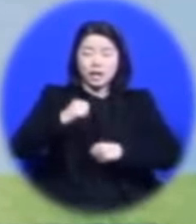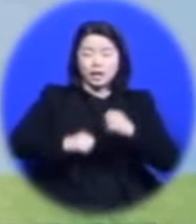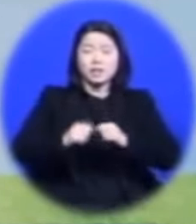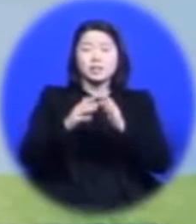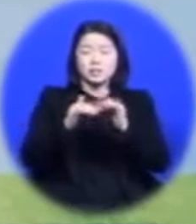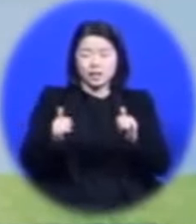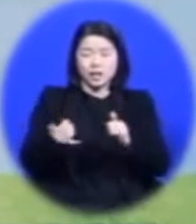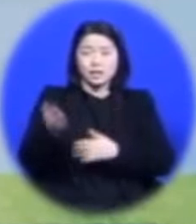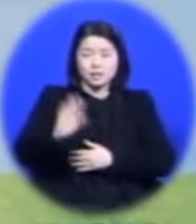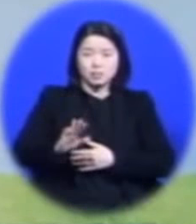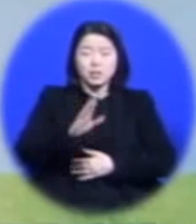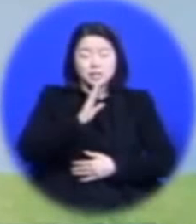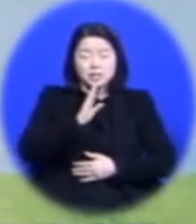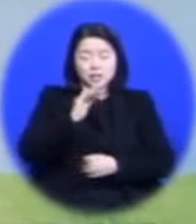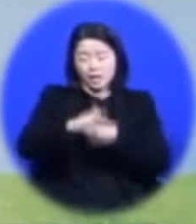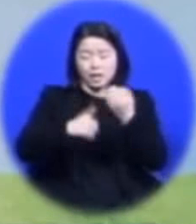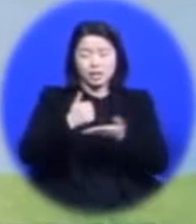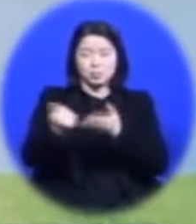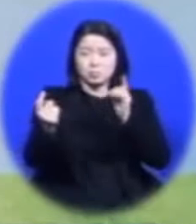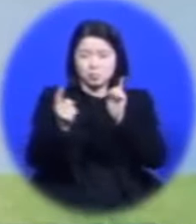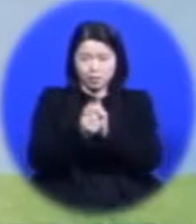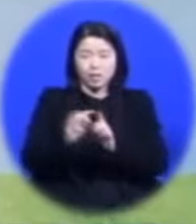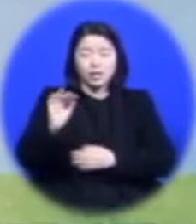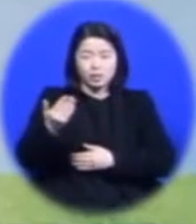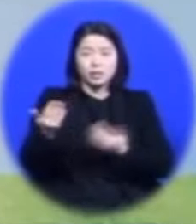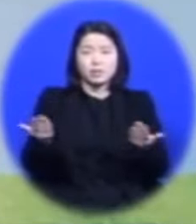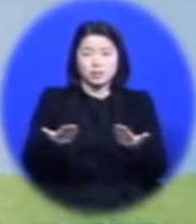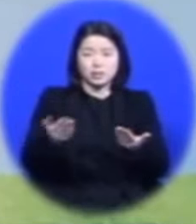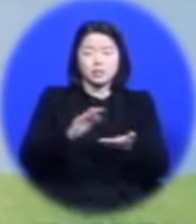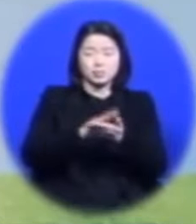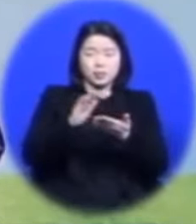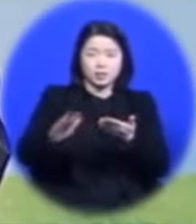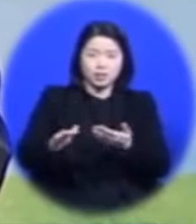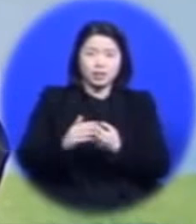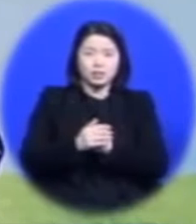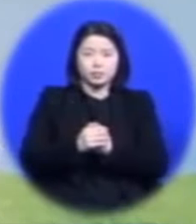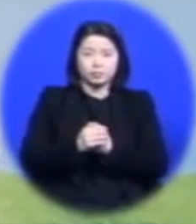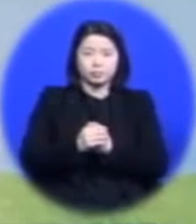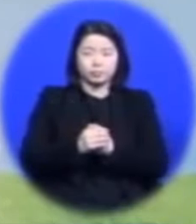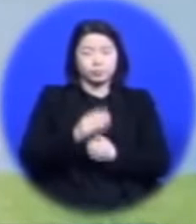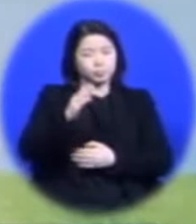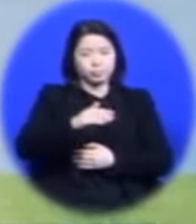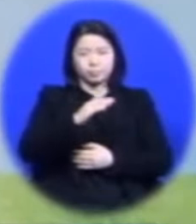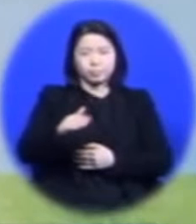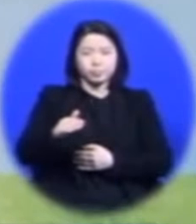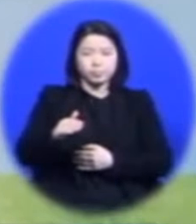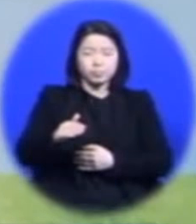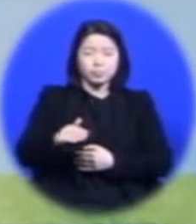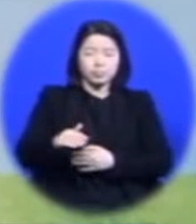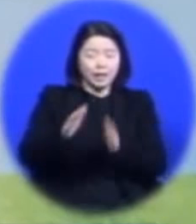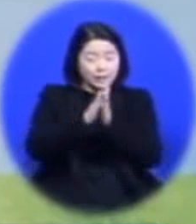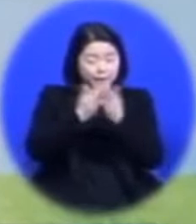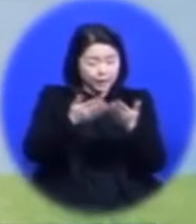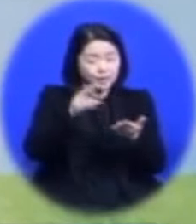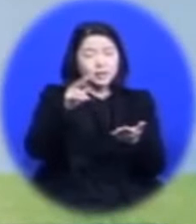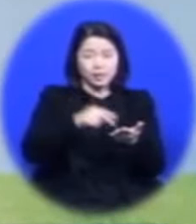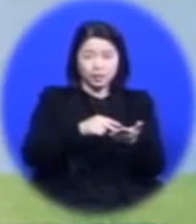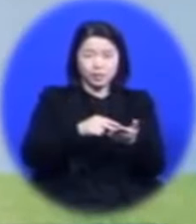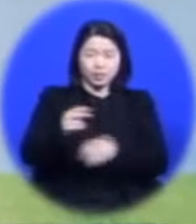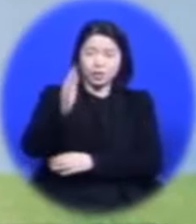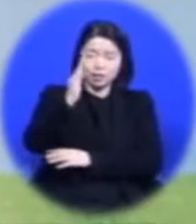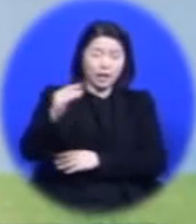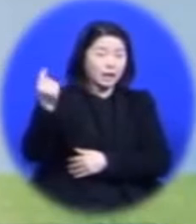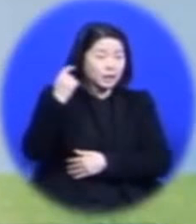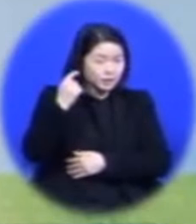진짜 하나님을 만나야 되는 일입니다 절대로 책을 읽었다 그나 강연을